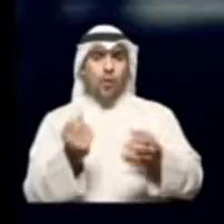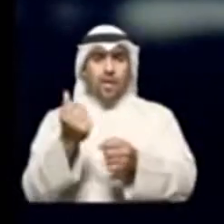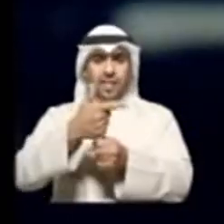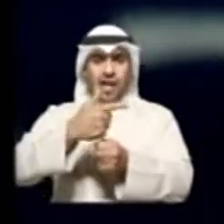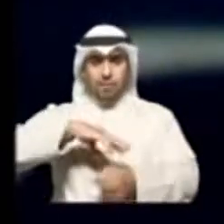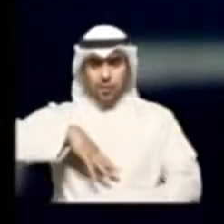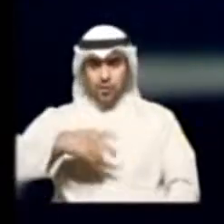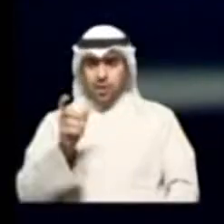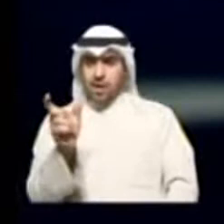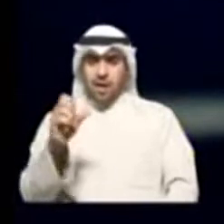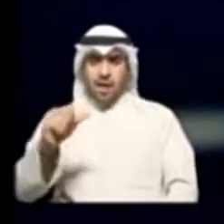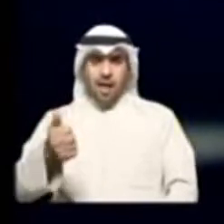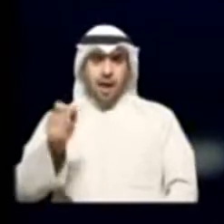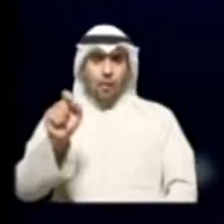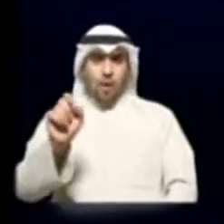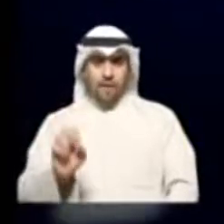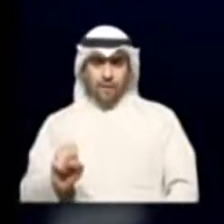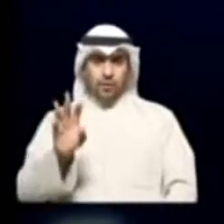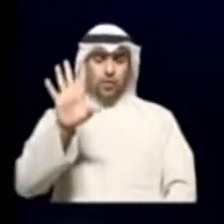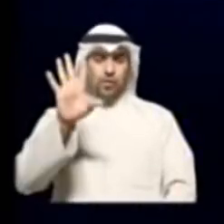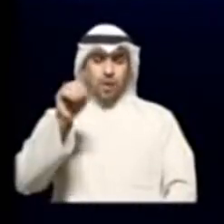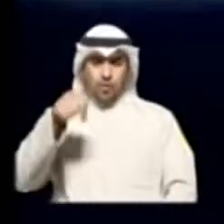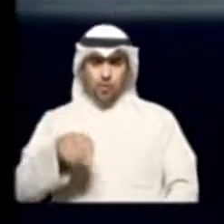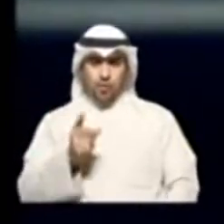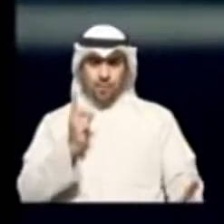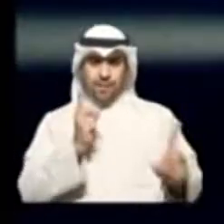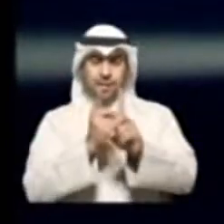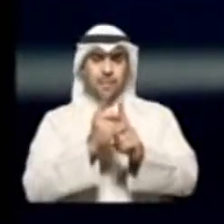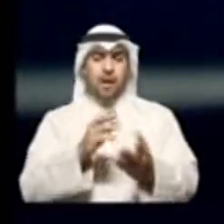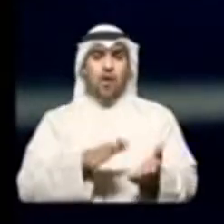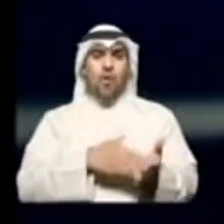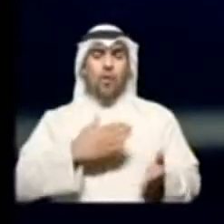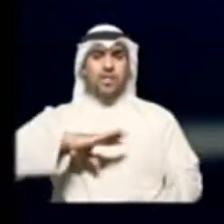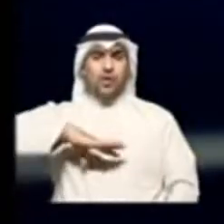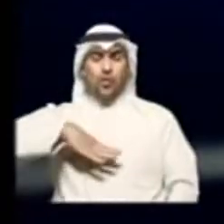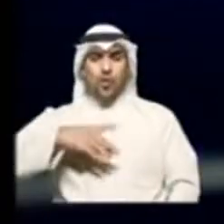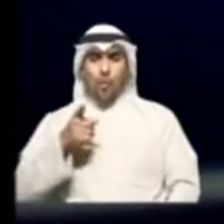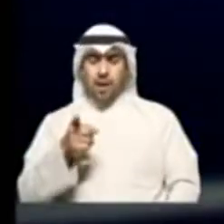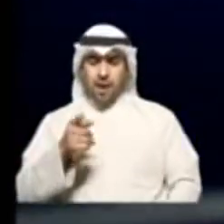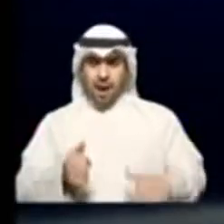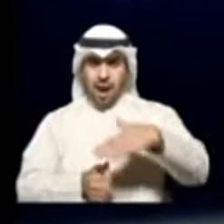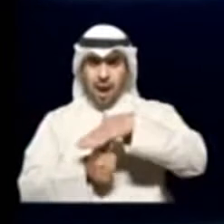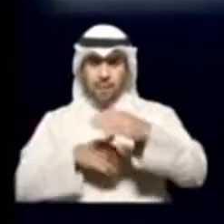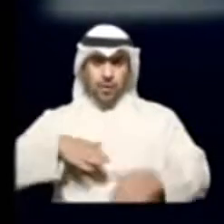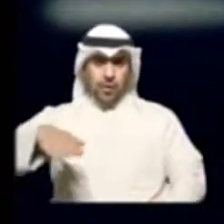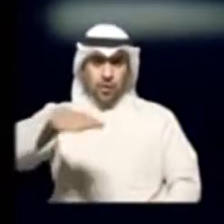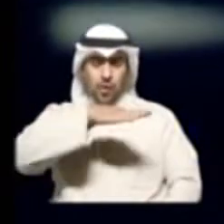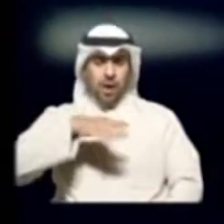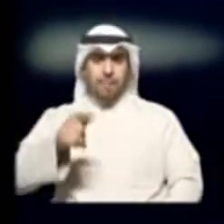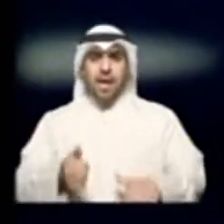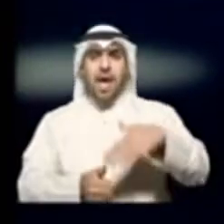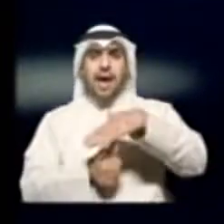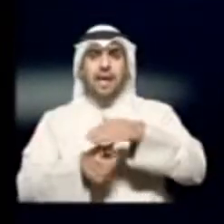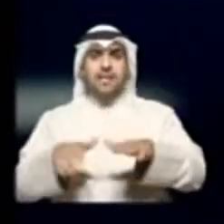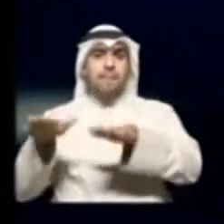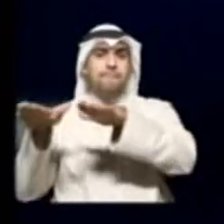نواف الأحمد الجابر الصباح، استقبل سموه رعاه الله وزير شؤون الديوان الأميري رئيس مجلس أمناء مكتب الشهيد الشيخ